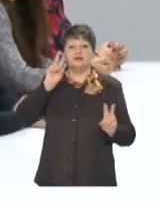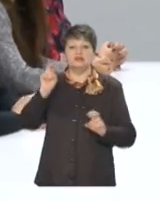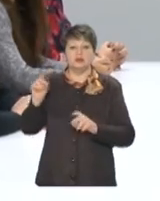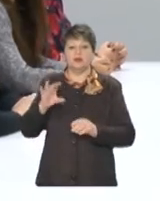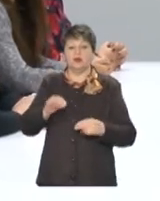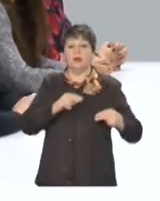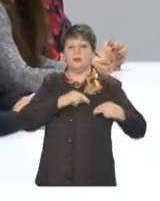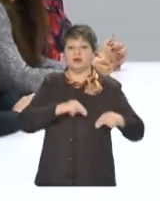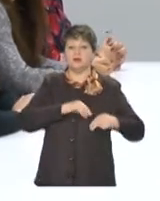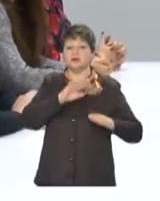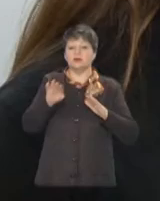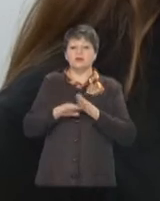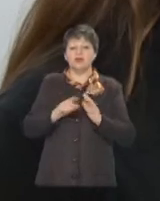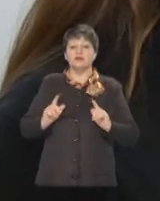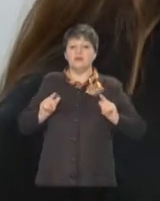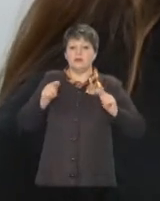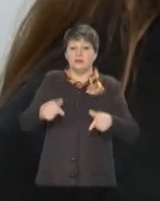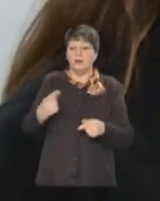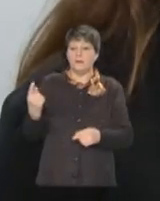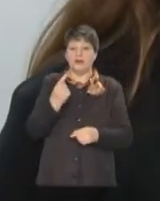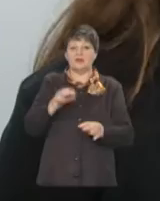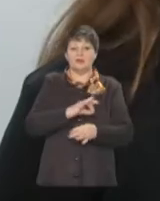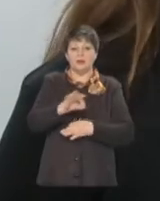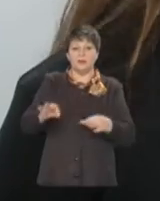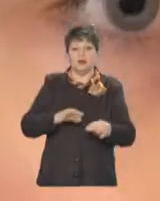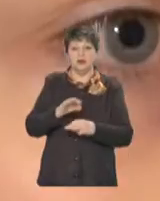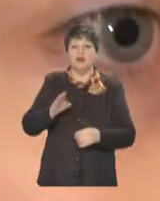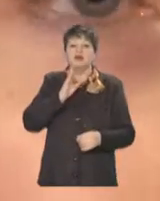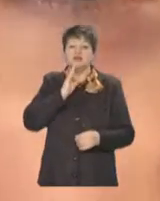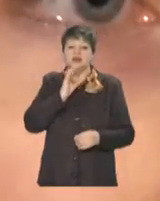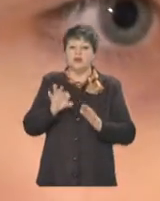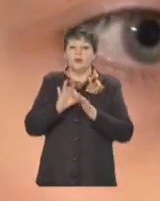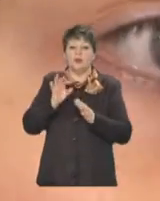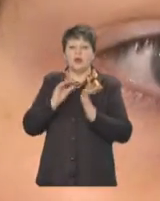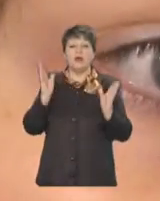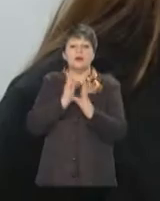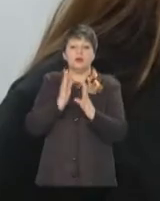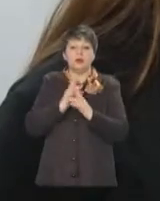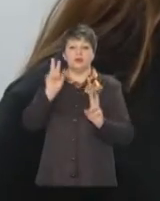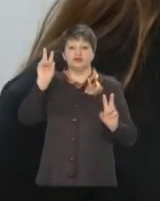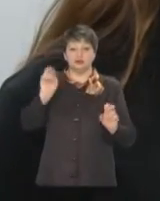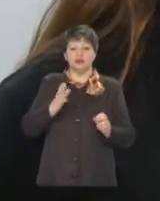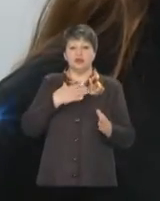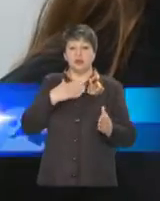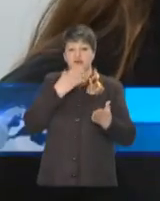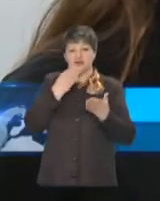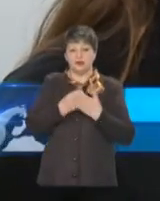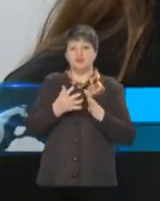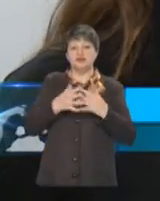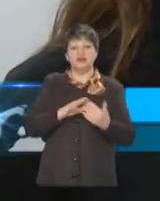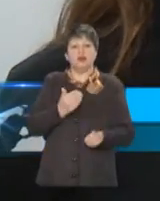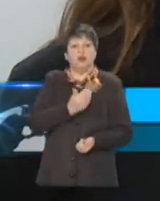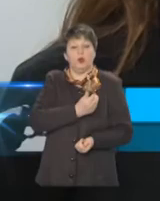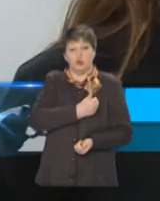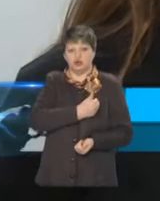над реалізацією перших проєктів. Школярка Валентина Воробка з села Леське обрала екологічну тему. Я в своєму селі хочу